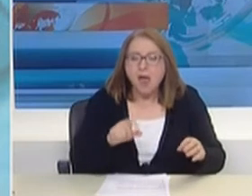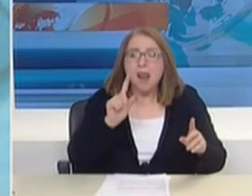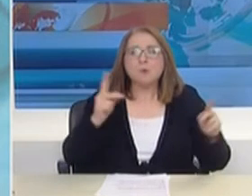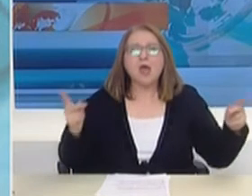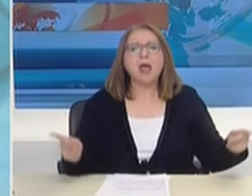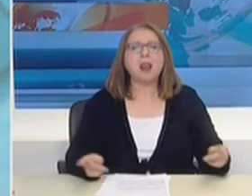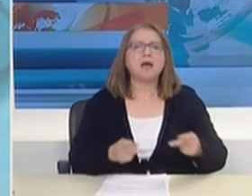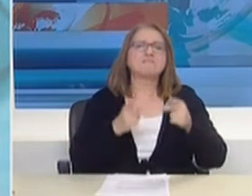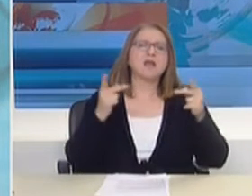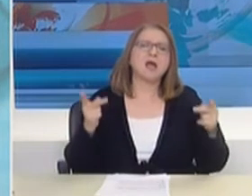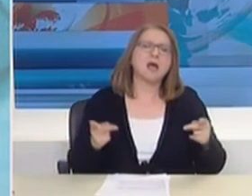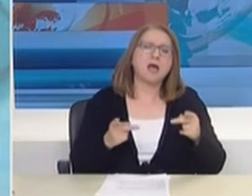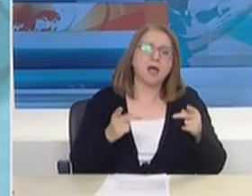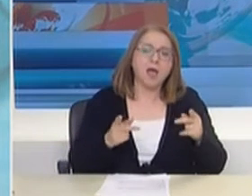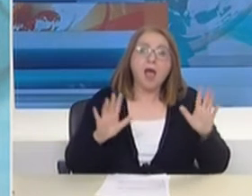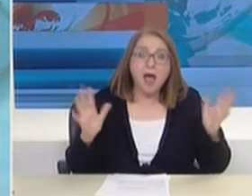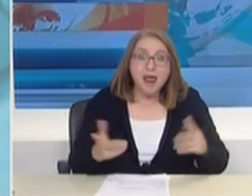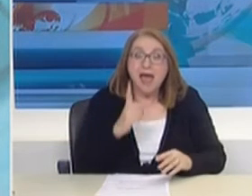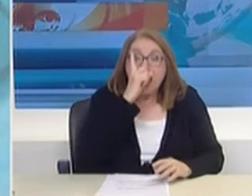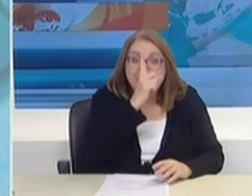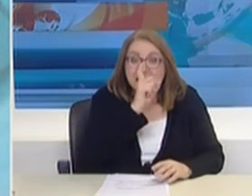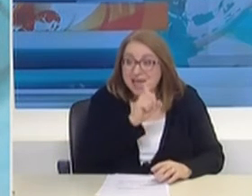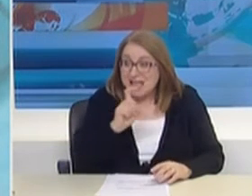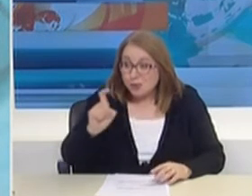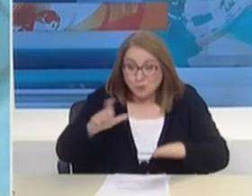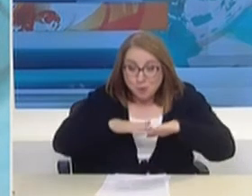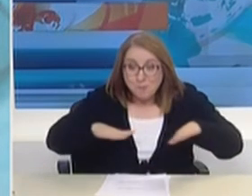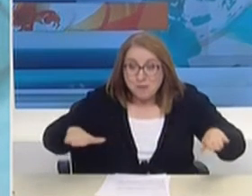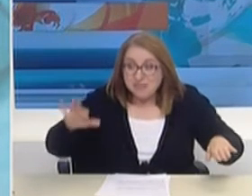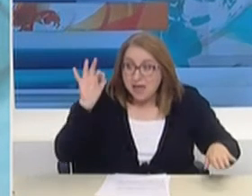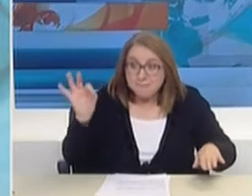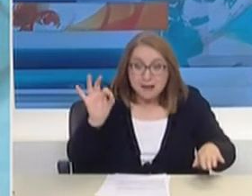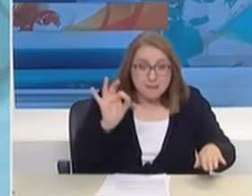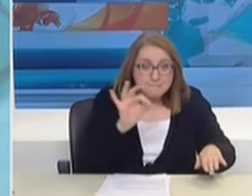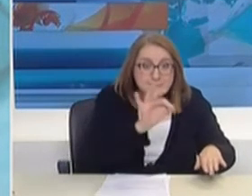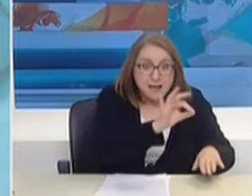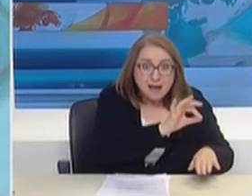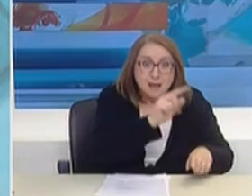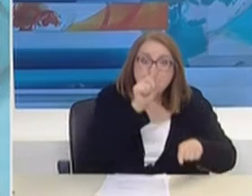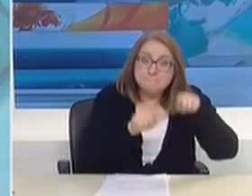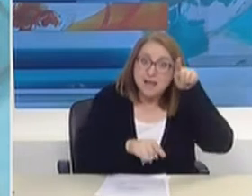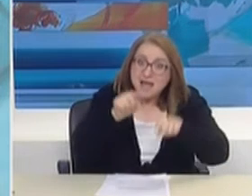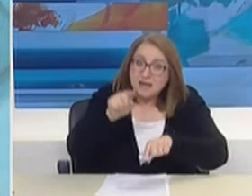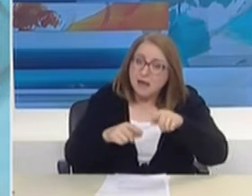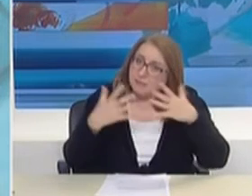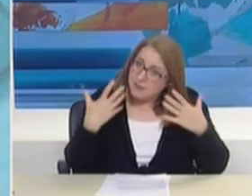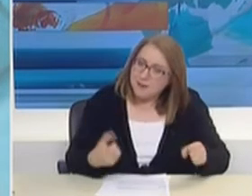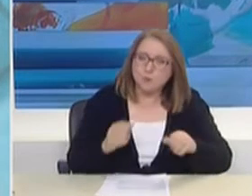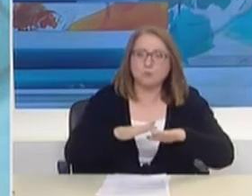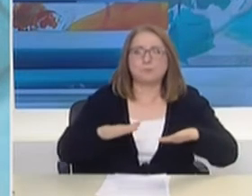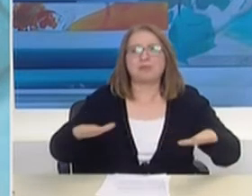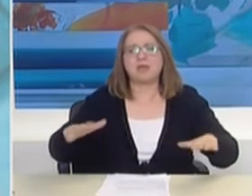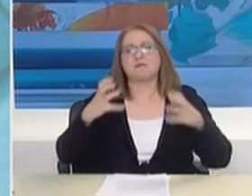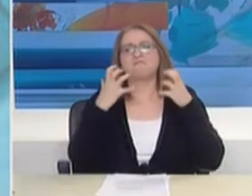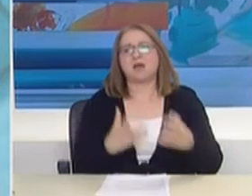κάτι. Αν νοσήσουν 1 εκατομμύριο παιδιά, κάποια παιδιά θα νοσήσουν και βαριά. Και μπορεί να χάσουμε και κάποιο παιδί να μας συμβεί